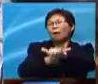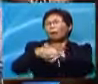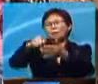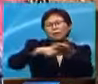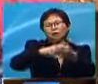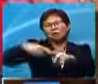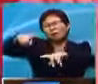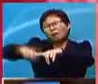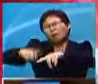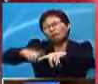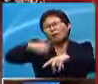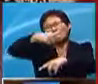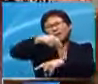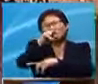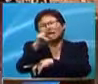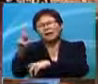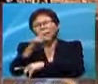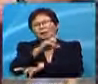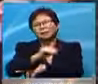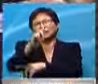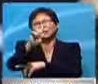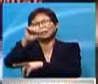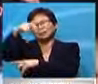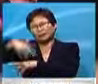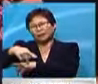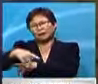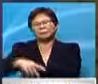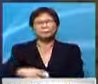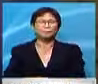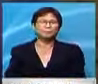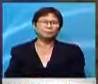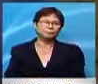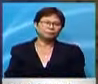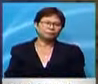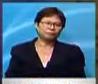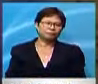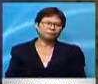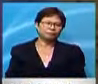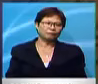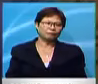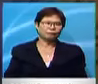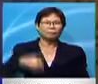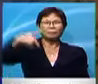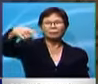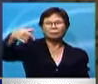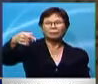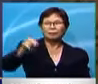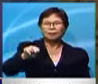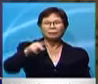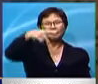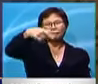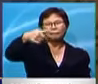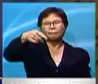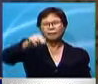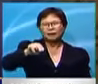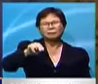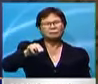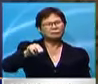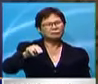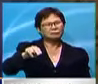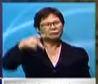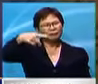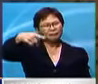terlalu bergantung kepada PKR dan dap Parti Pan atau amanah ni